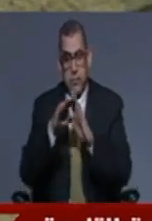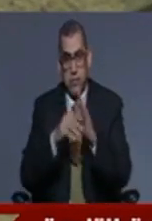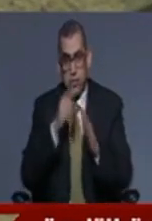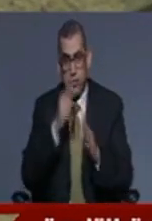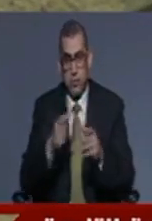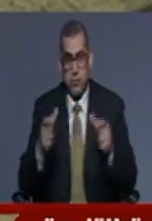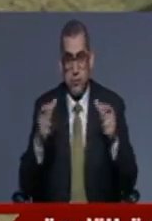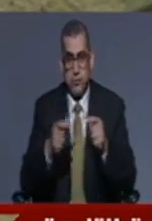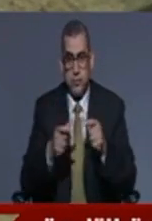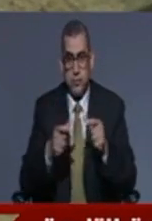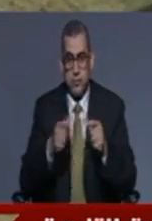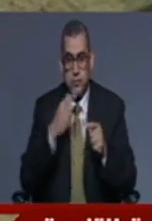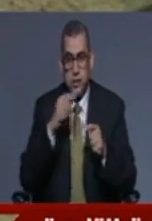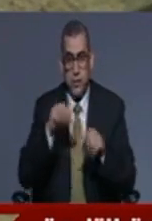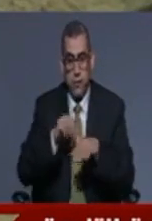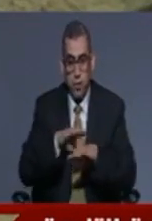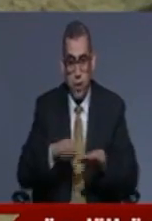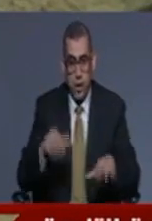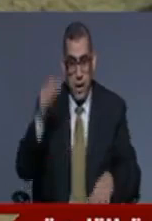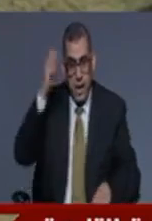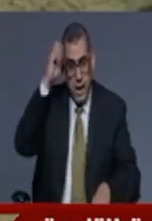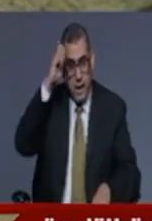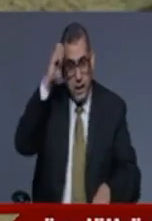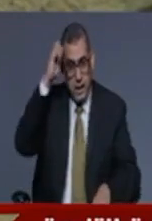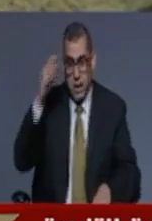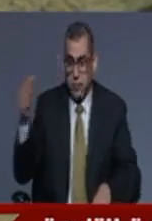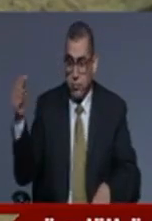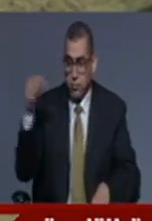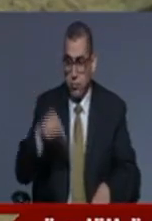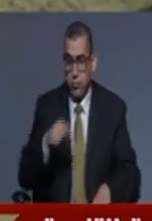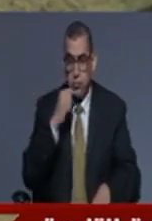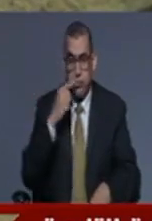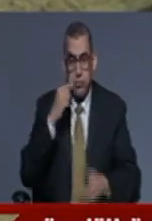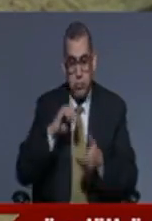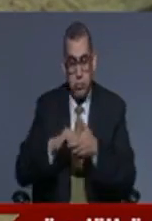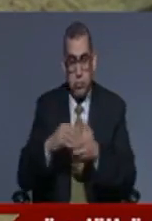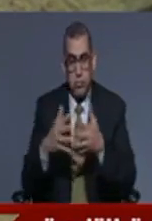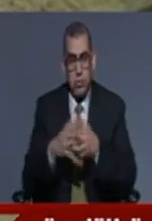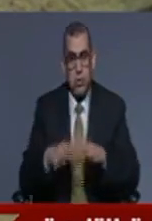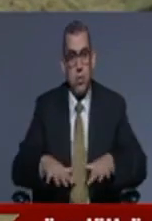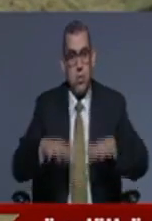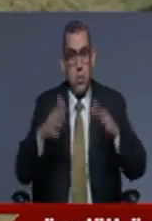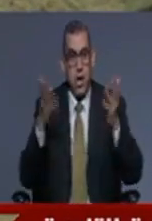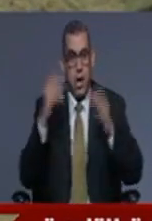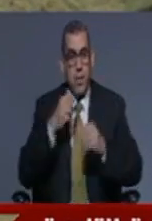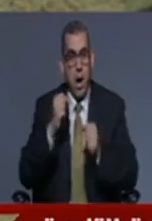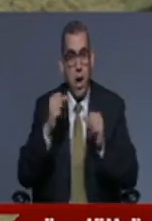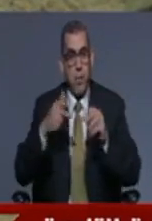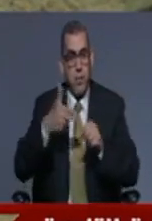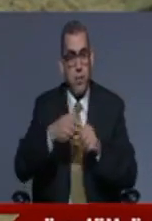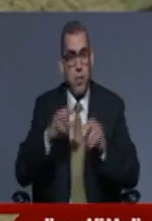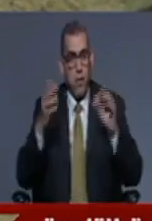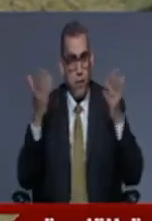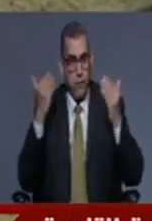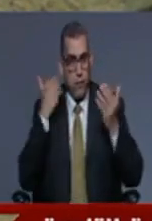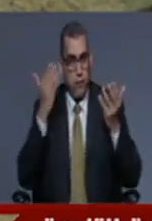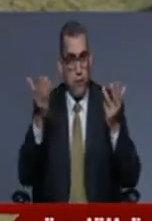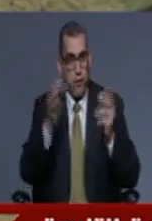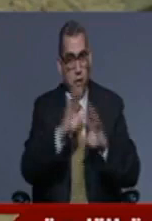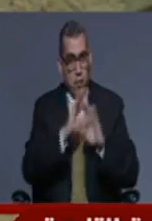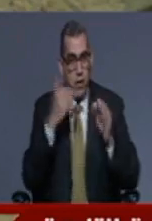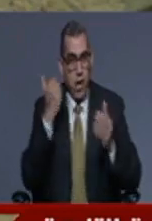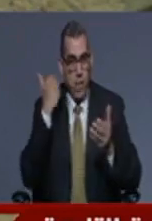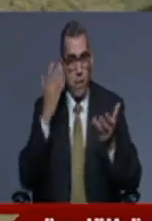إلى نيروبي، لأن بالإضافة إلى الكمية والمخزون الوفير من الطاقة المتجددة لدينا أيضا إمكانيات